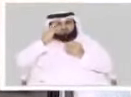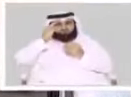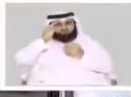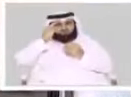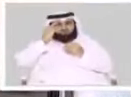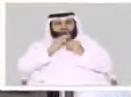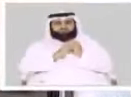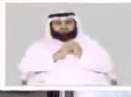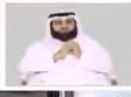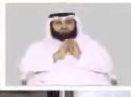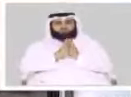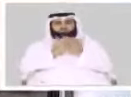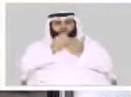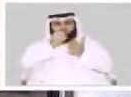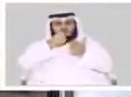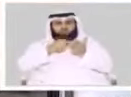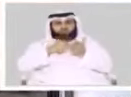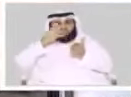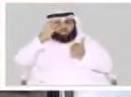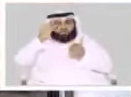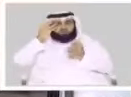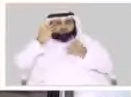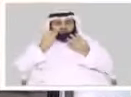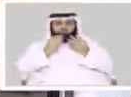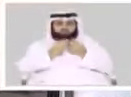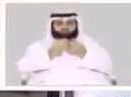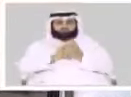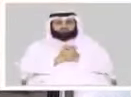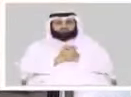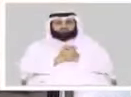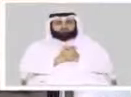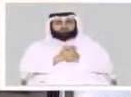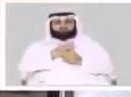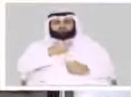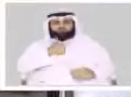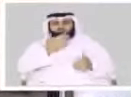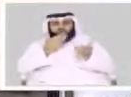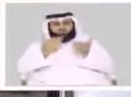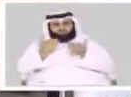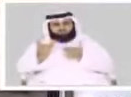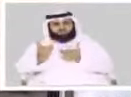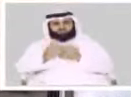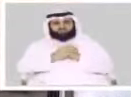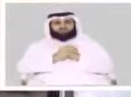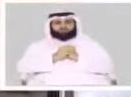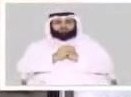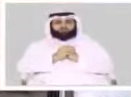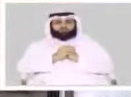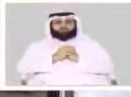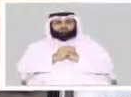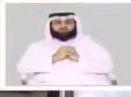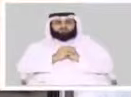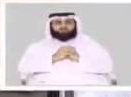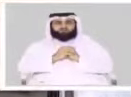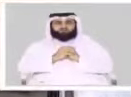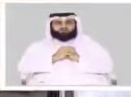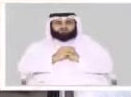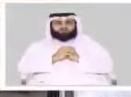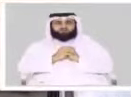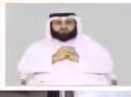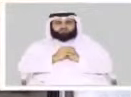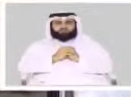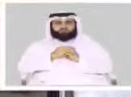السعودية للقرآن وعلومه تبيان. باسمي واسمكم أيها الإخوة المشاهدون جميعا،